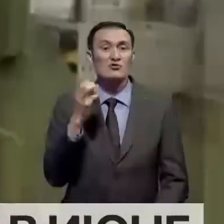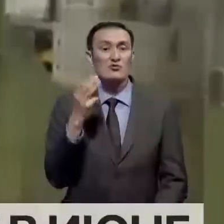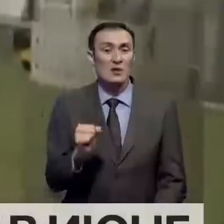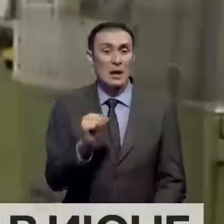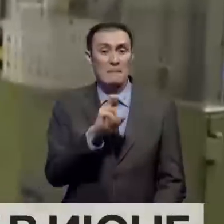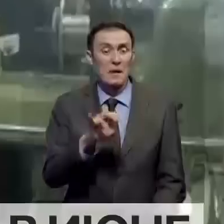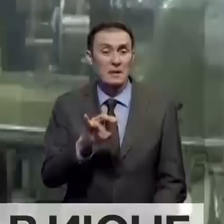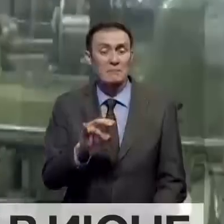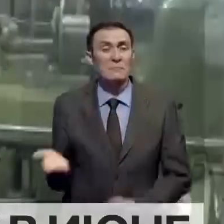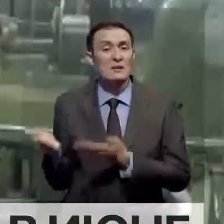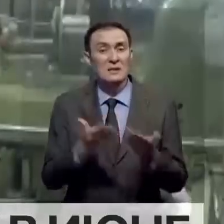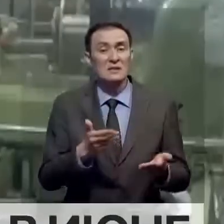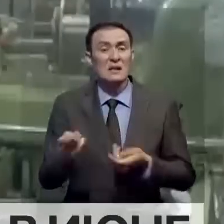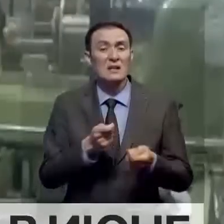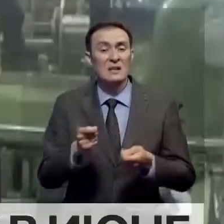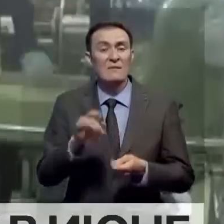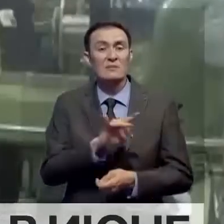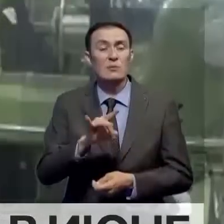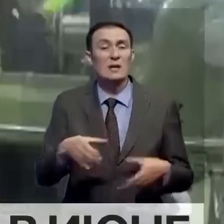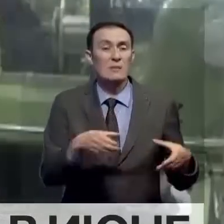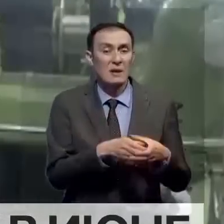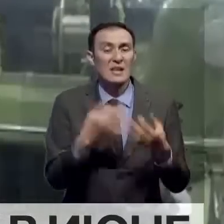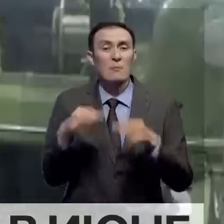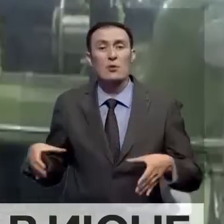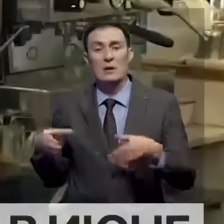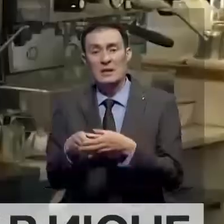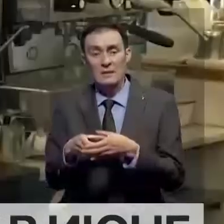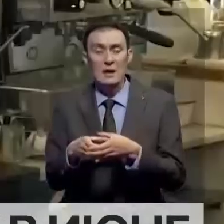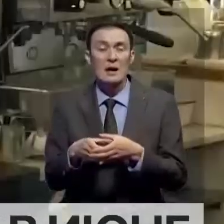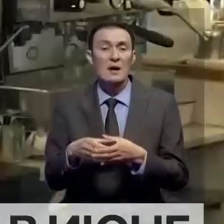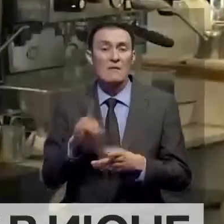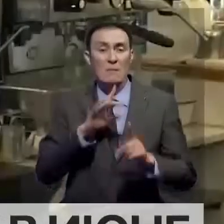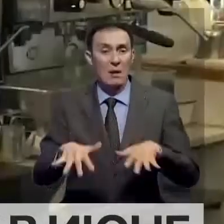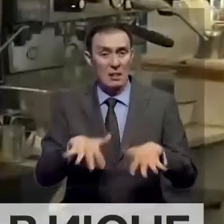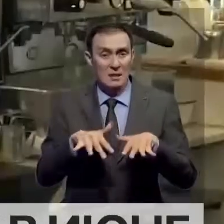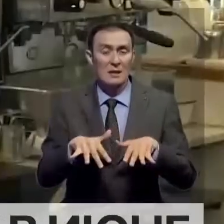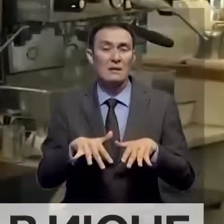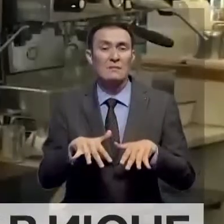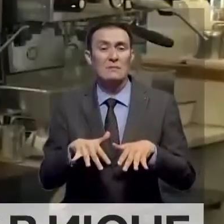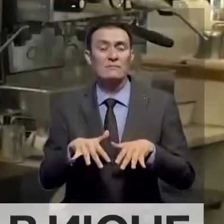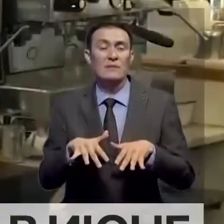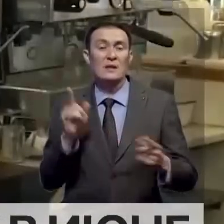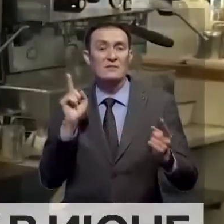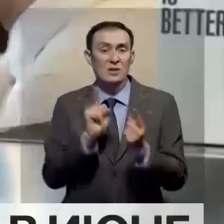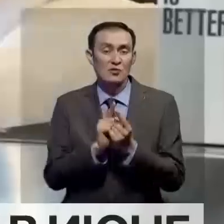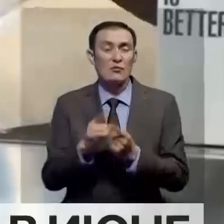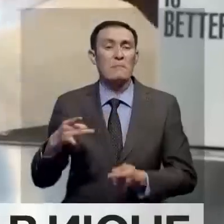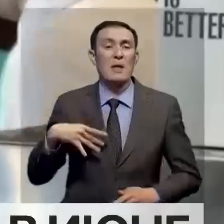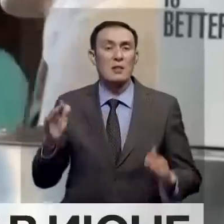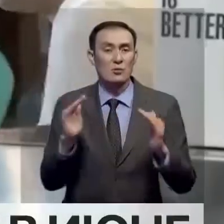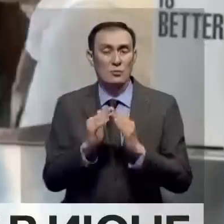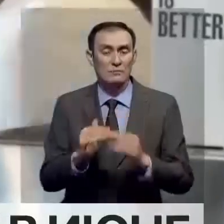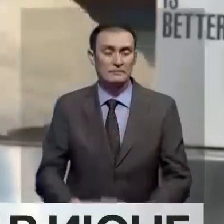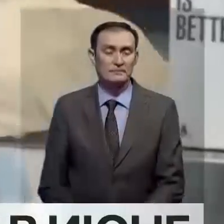Джо Байден пригласил лидеров республиканцев и демократов в Сенате и Палате представителей на встречу в Белый